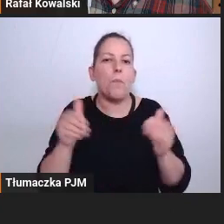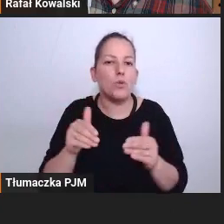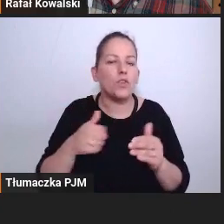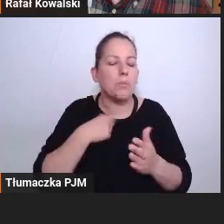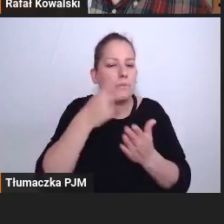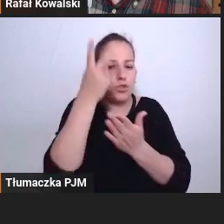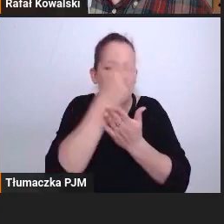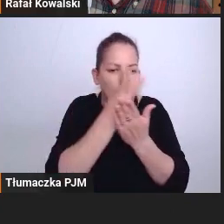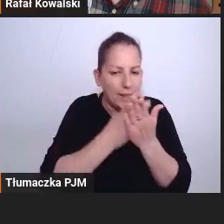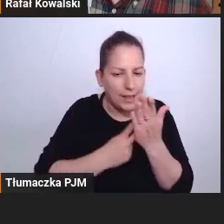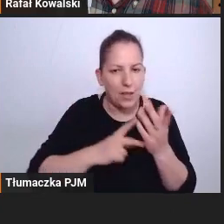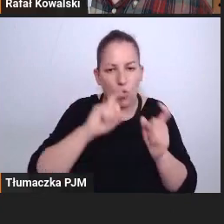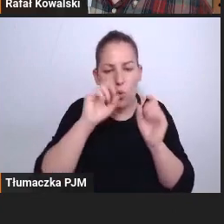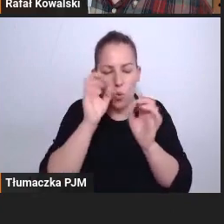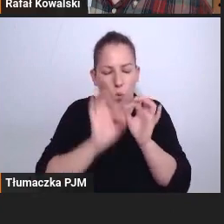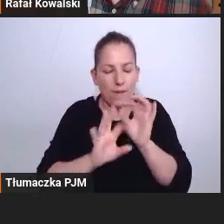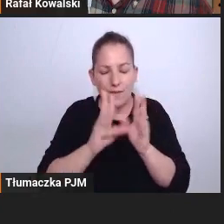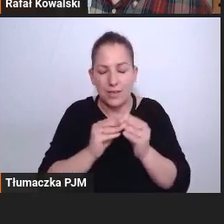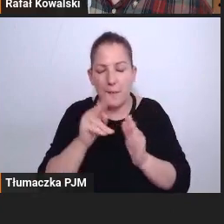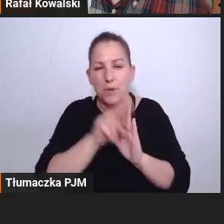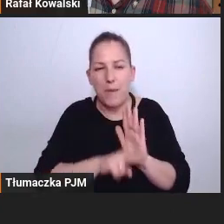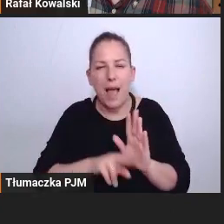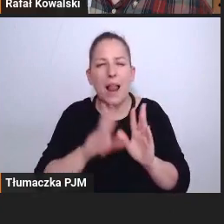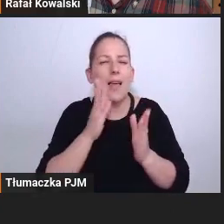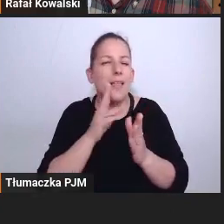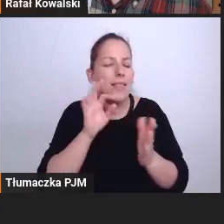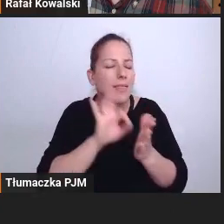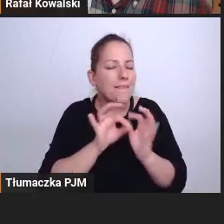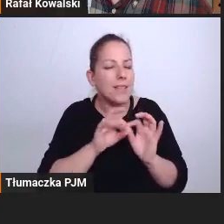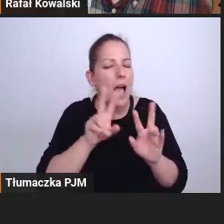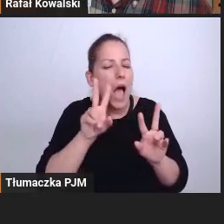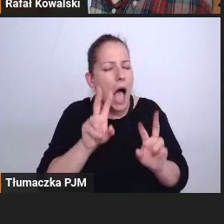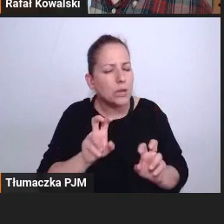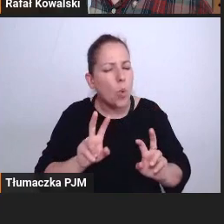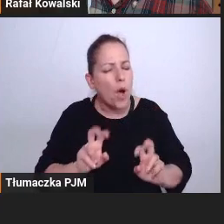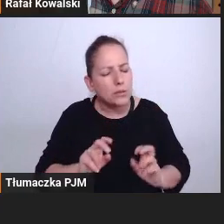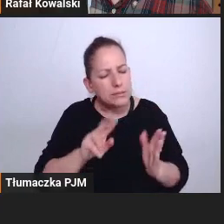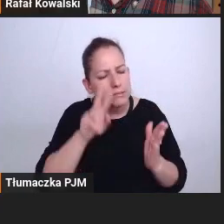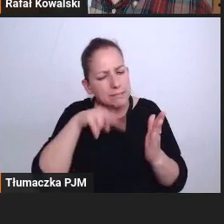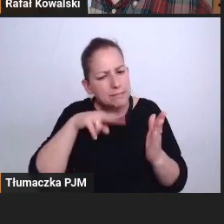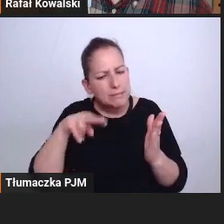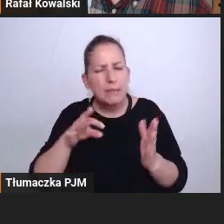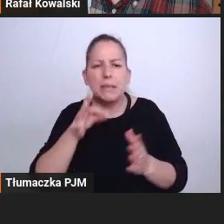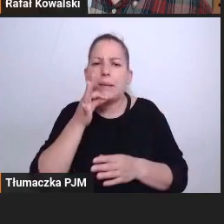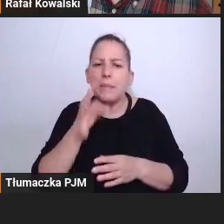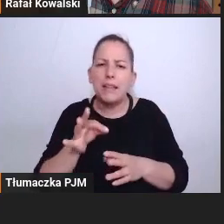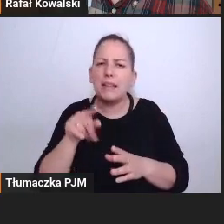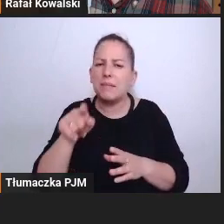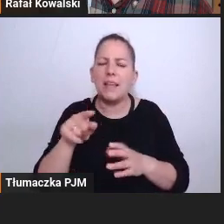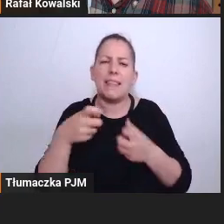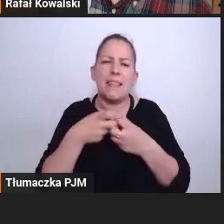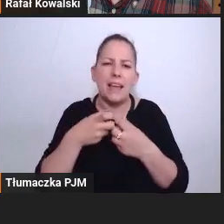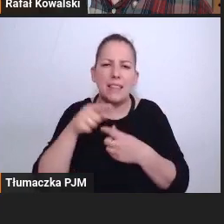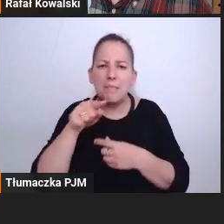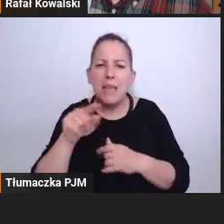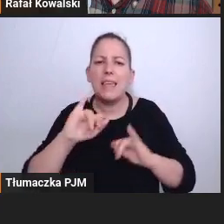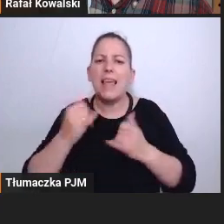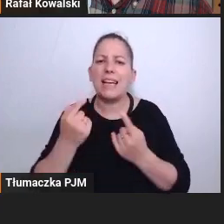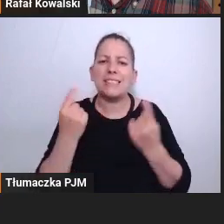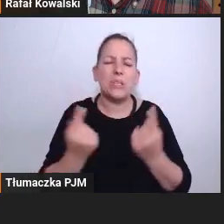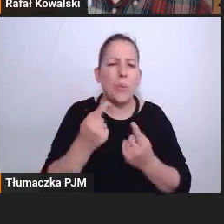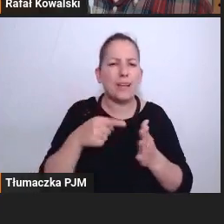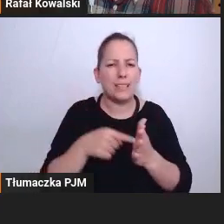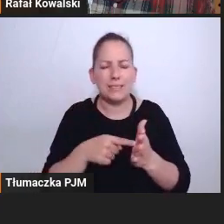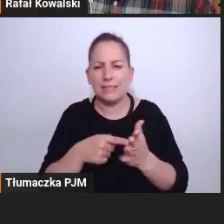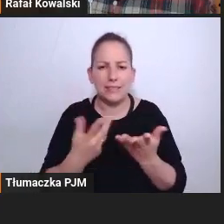czytać wszystkie przepisy, ale żeby nawet hasłowo wrzucić sobie w internecie zapytanie, jak do danej sytuacji podejść, bo